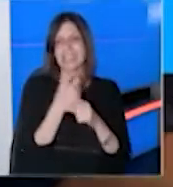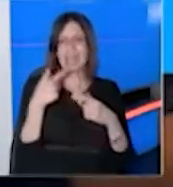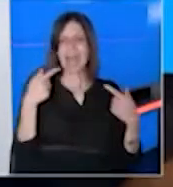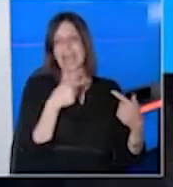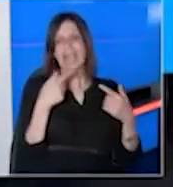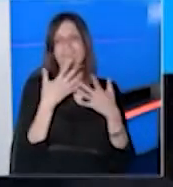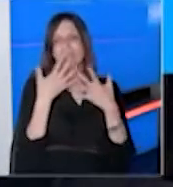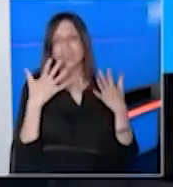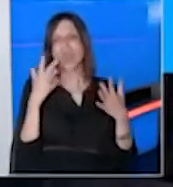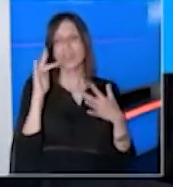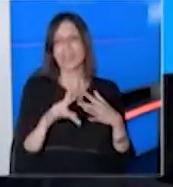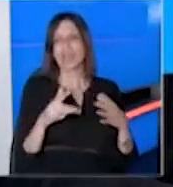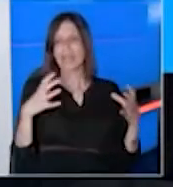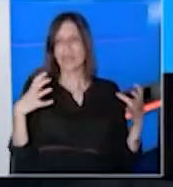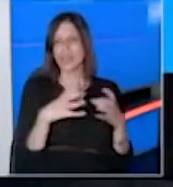התנועה. ניהלתי קרב.